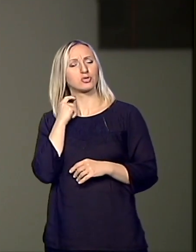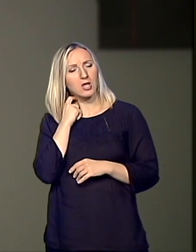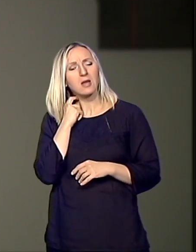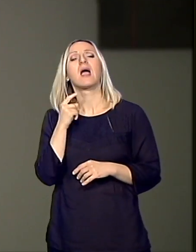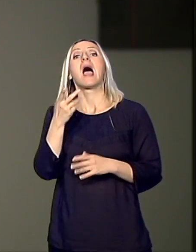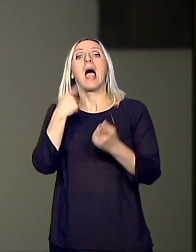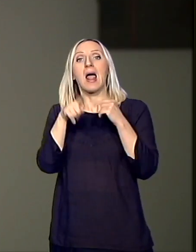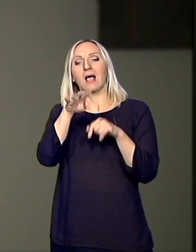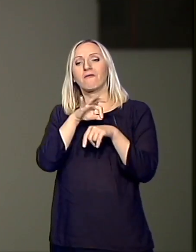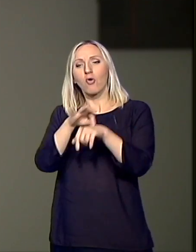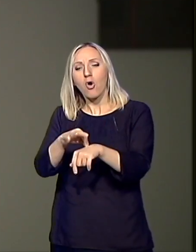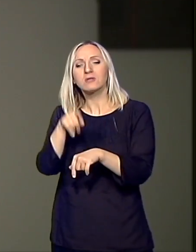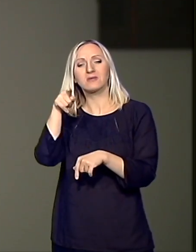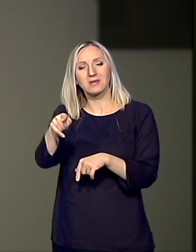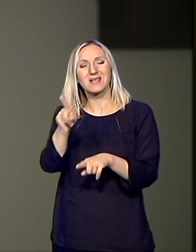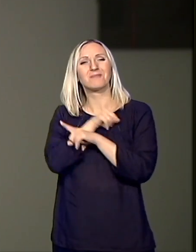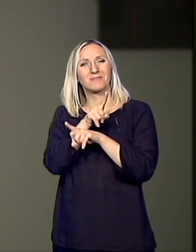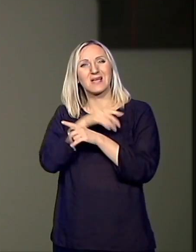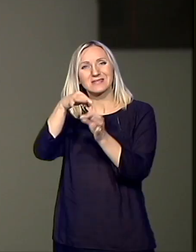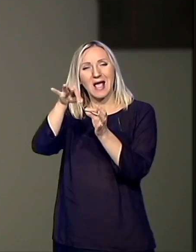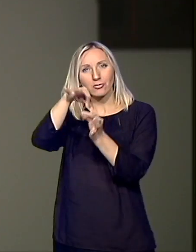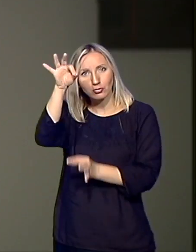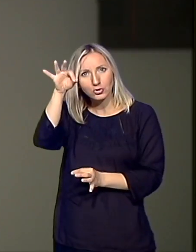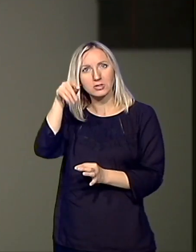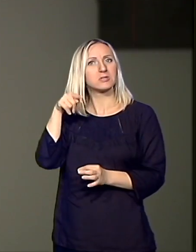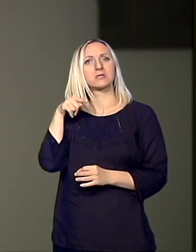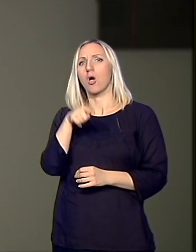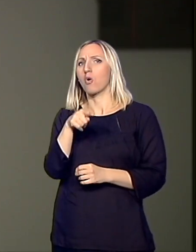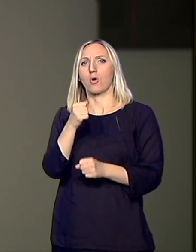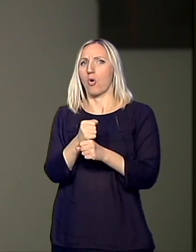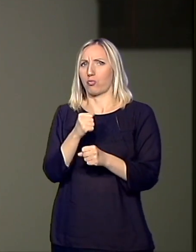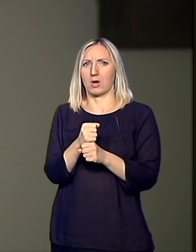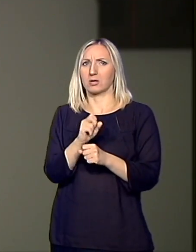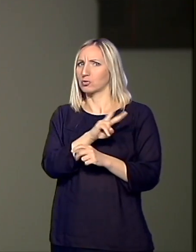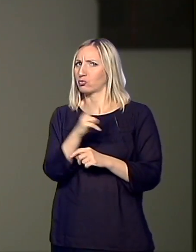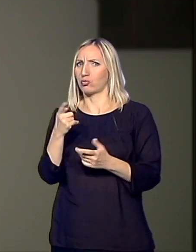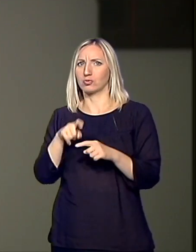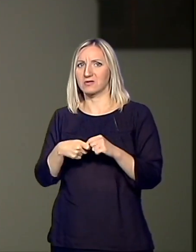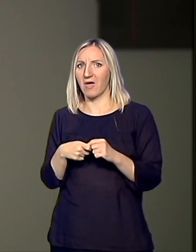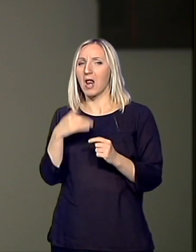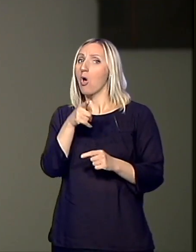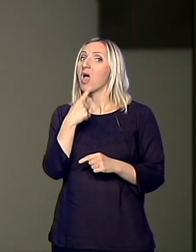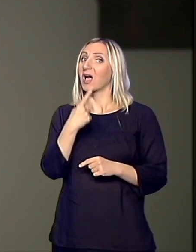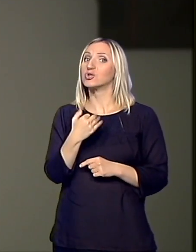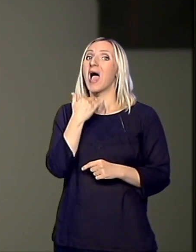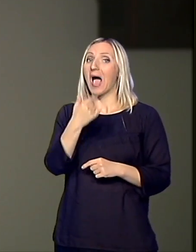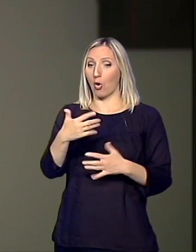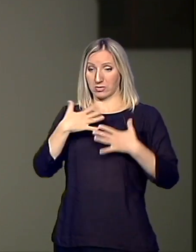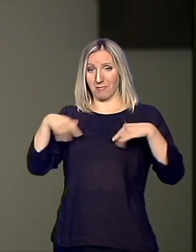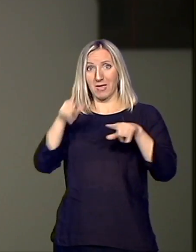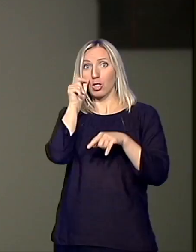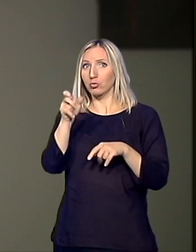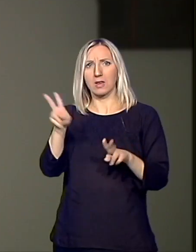vodi sina za zadušnice u crkvu ukazuje potpuno drugačiju stvar. Ona kaže, ako te mi ne možemo razumeti, Bog može. Ona